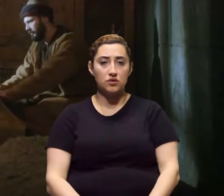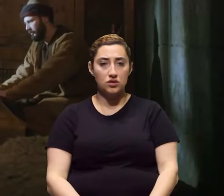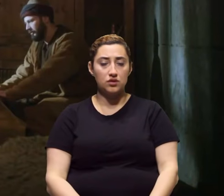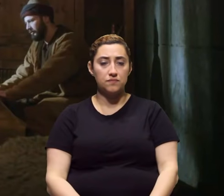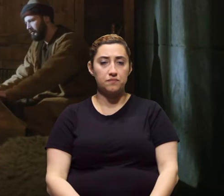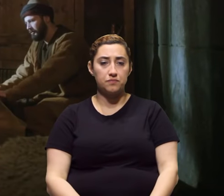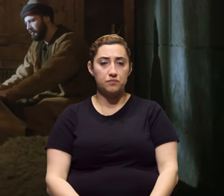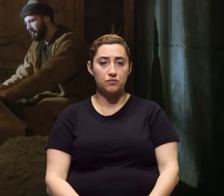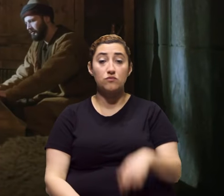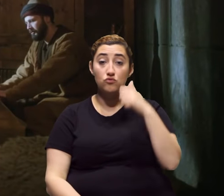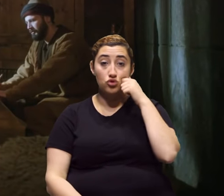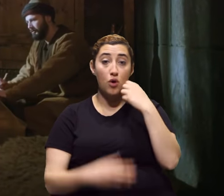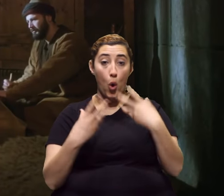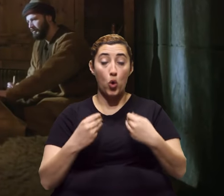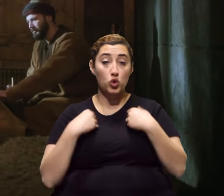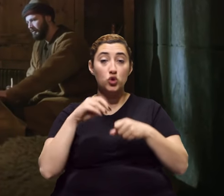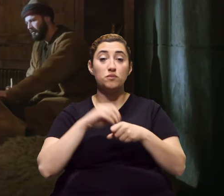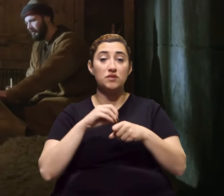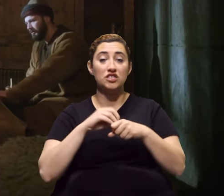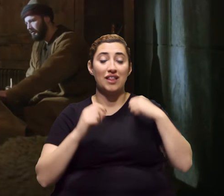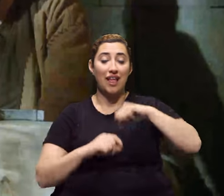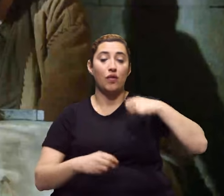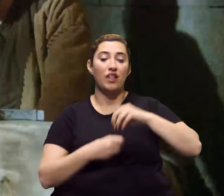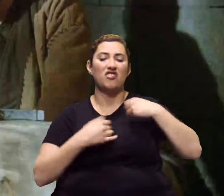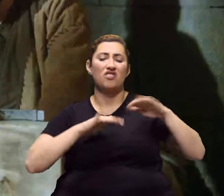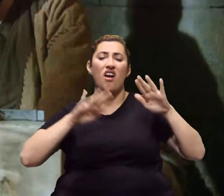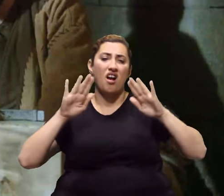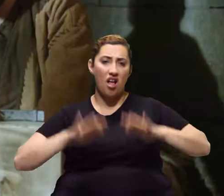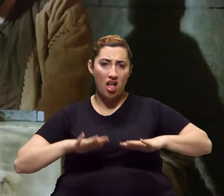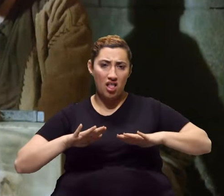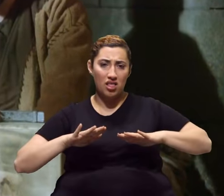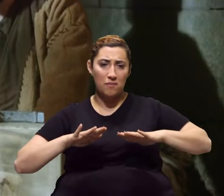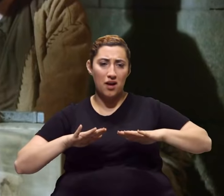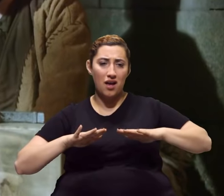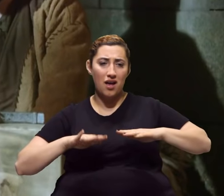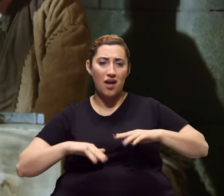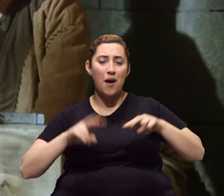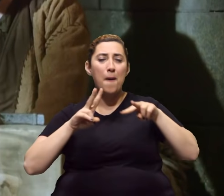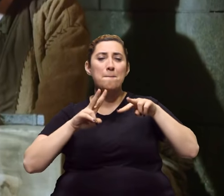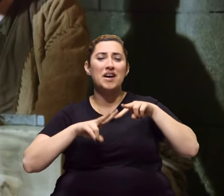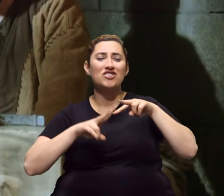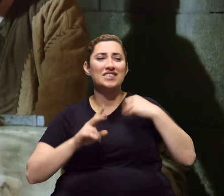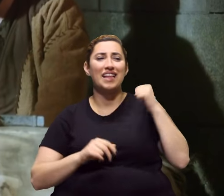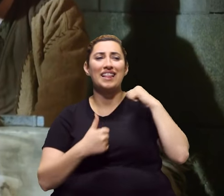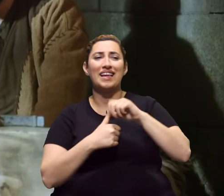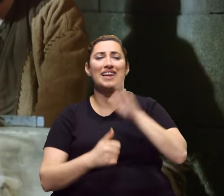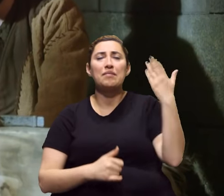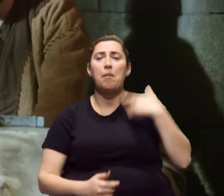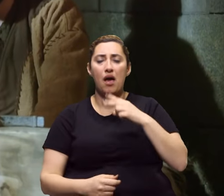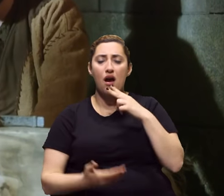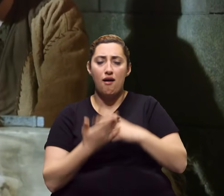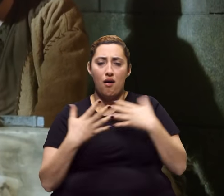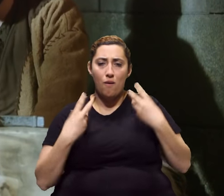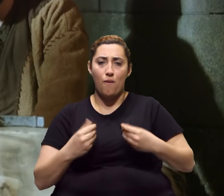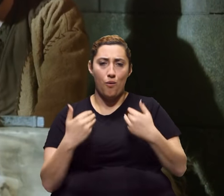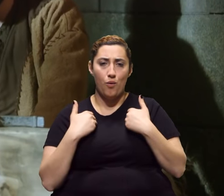yazıyor. Müslüman olduğum için Anadolu'da kalmaya, Macaristan'a geri dönmemeye karar vermiş idim.